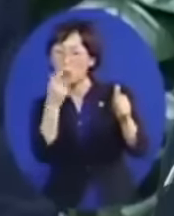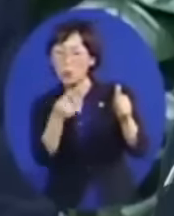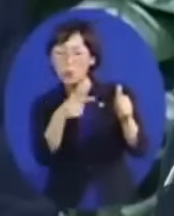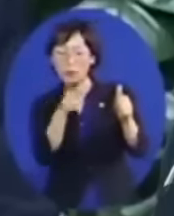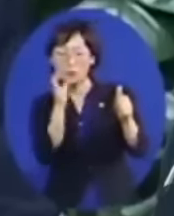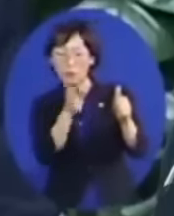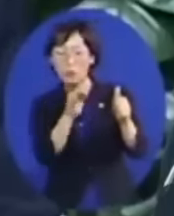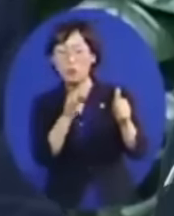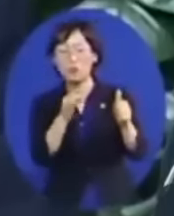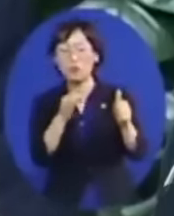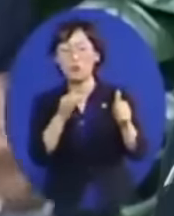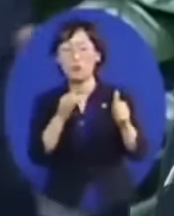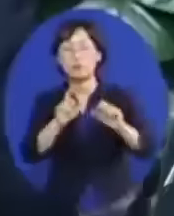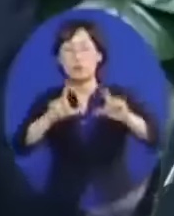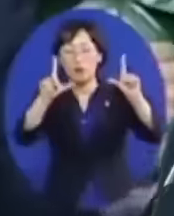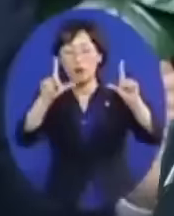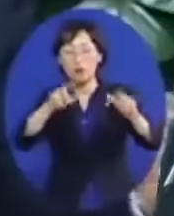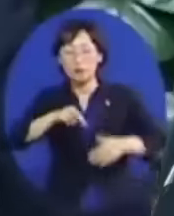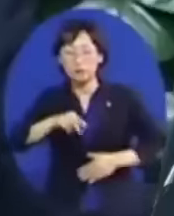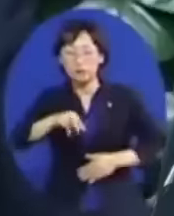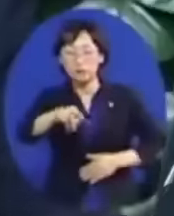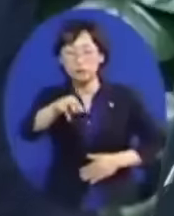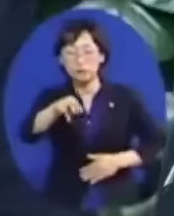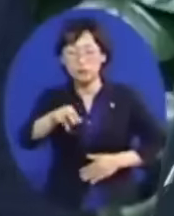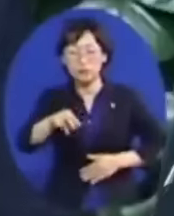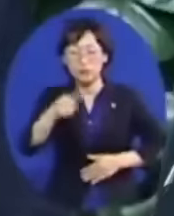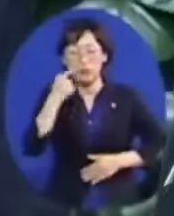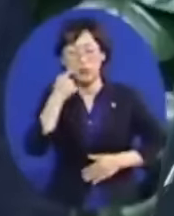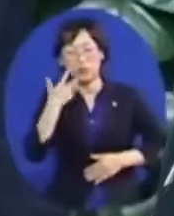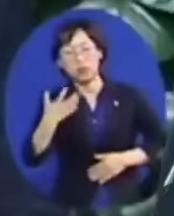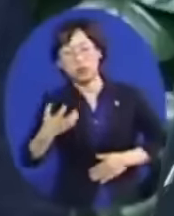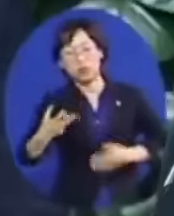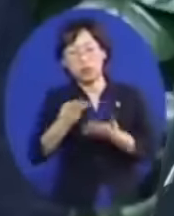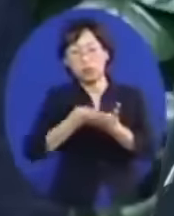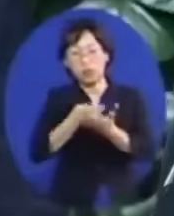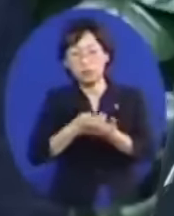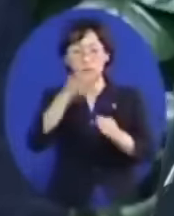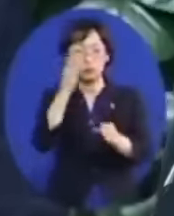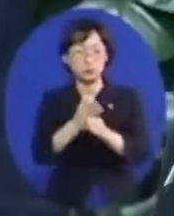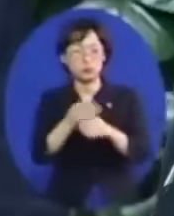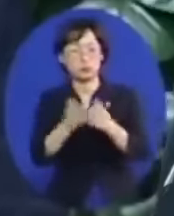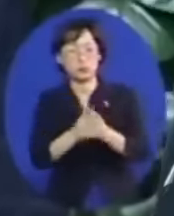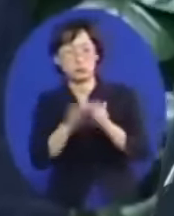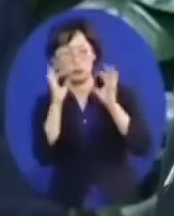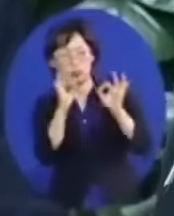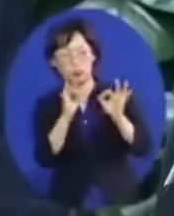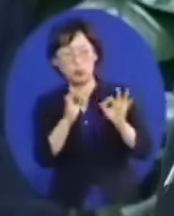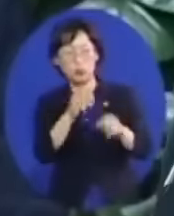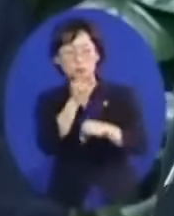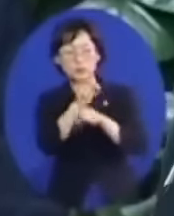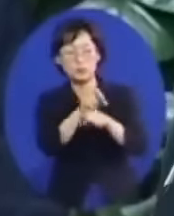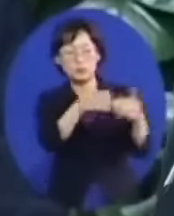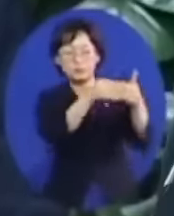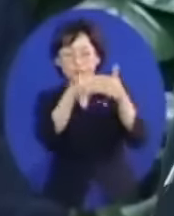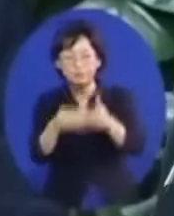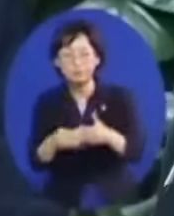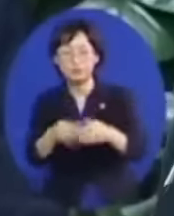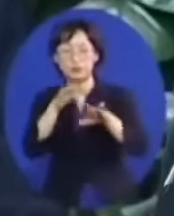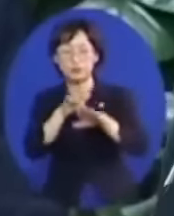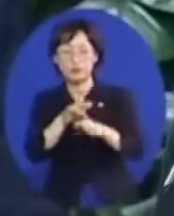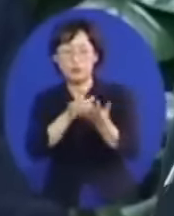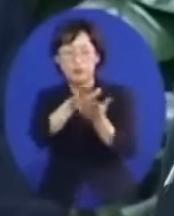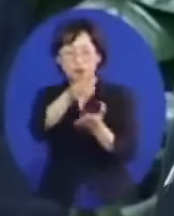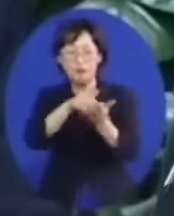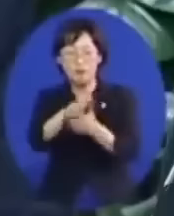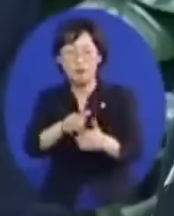그날따라 들어가니까 막 경연을 하고 야단입니다. 그래서 내 사무실에 데려와서 이 귀신아 나가라고